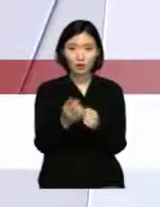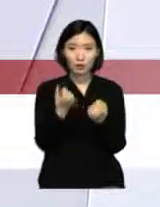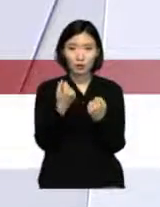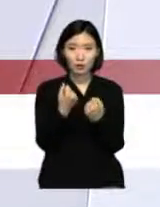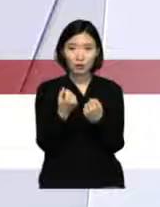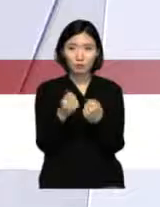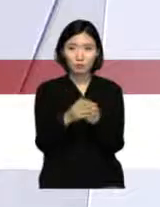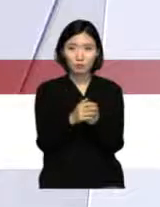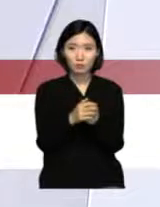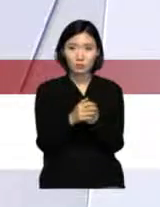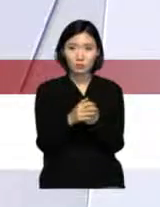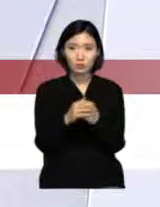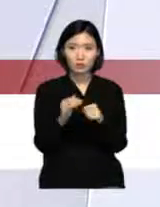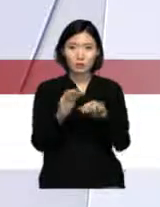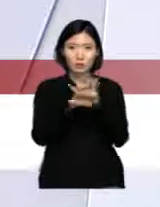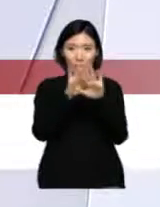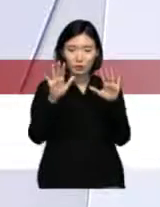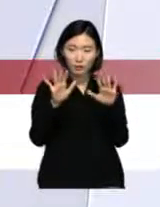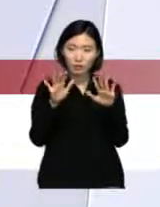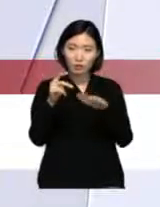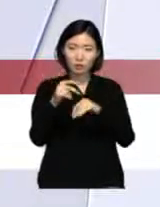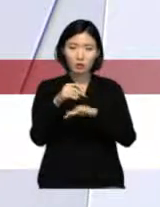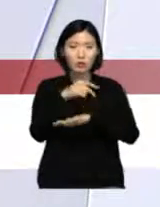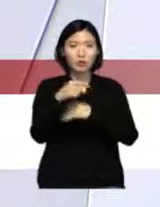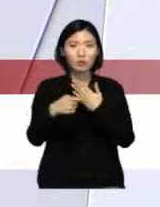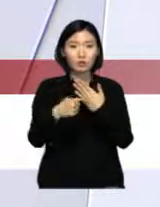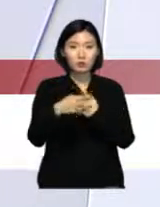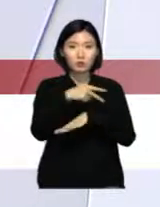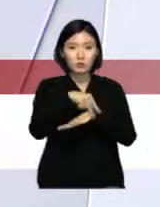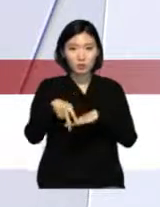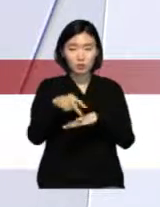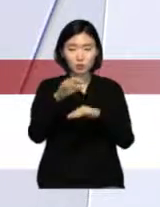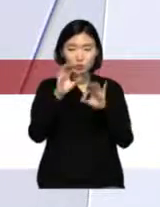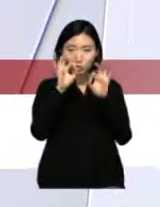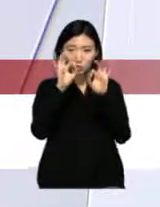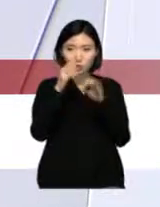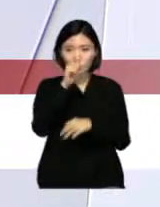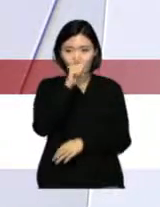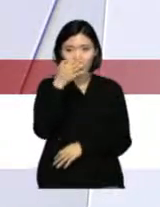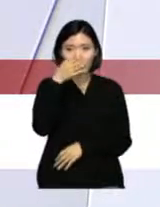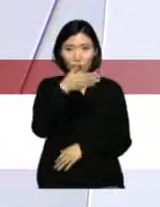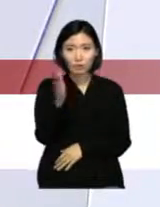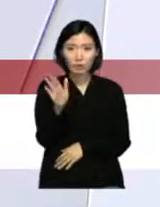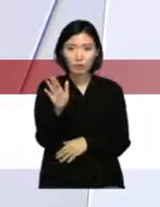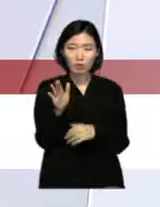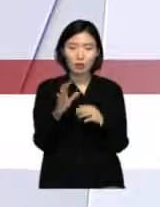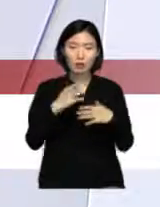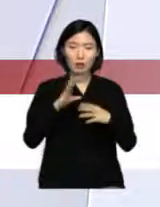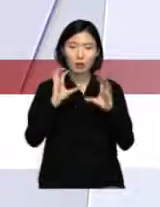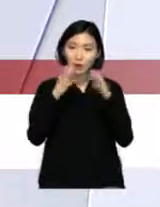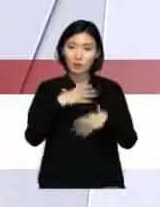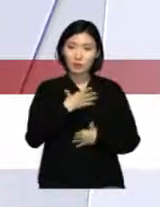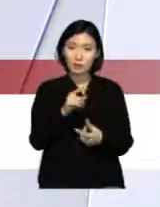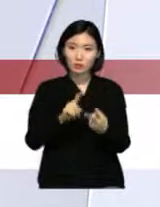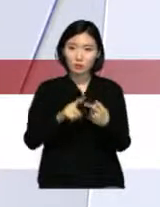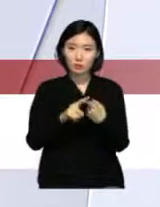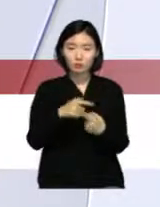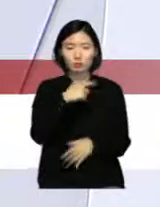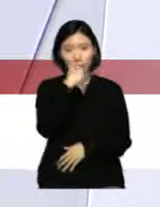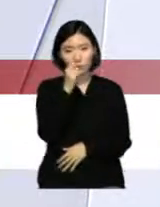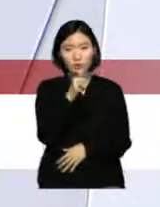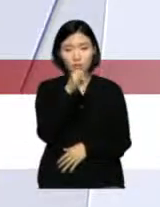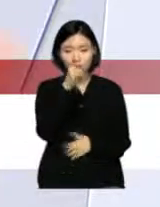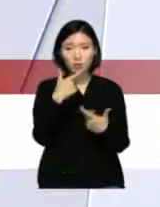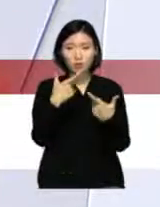보기 미관상에는 좋게 설계가 됐지만 실질적인 아이들의 안전에 대해서는 조금 미흡한 게 있다고 지금